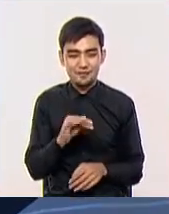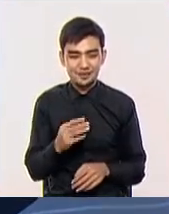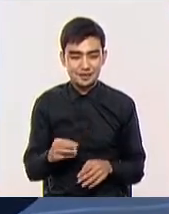нефти и газа